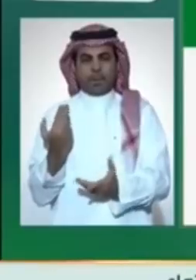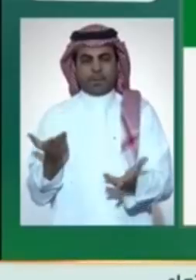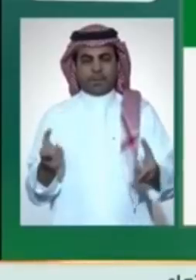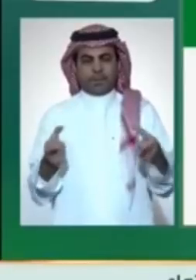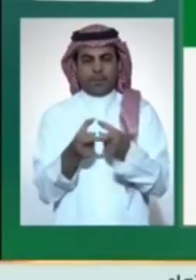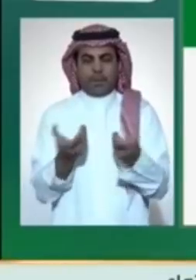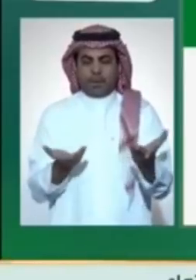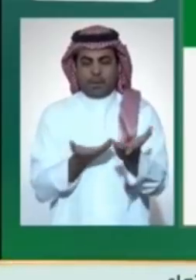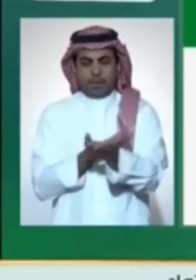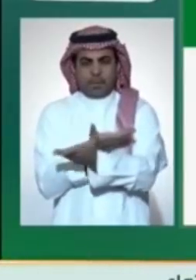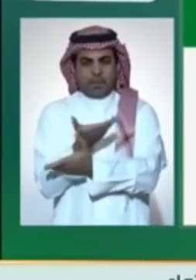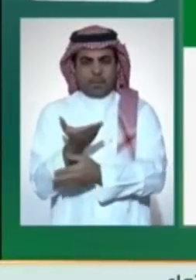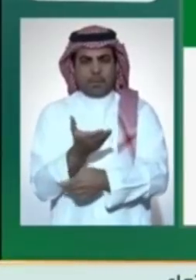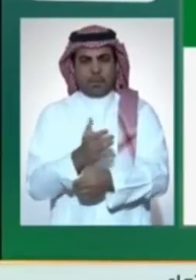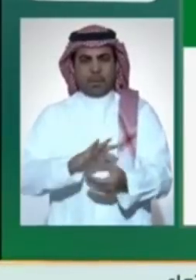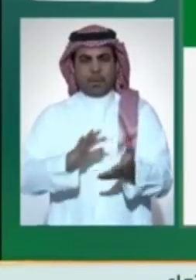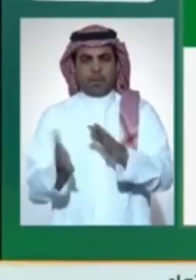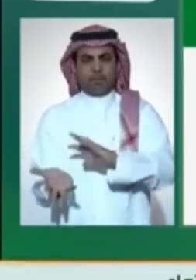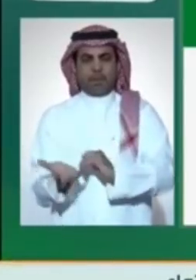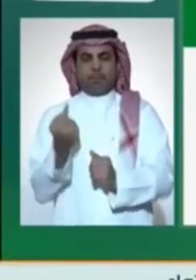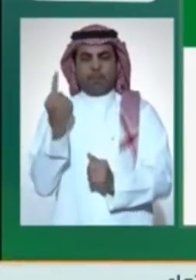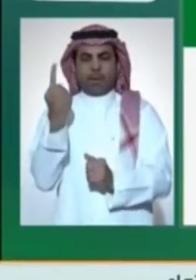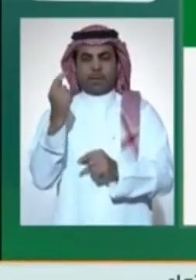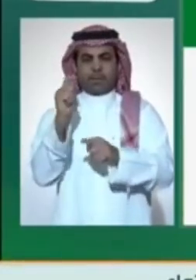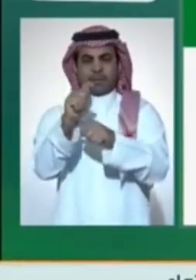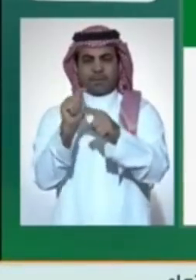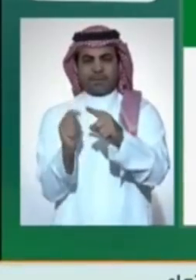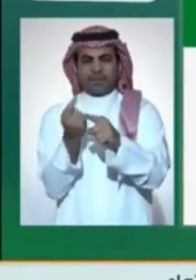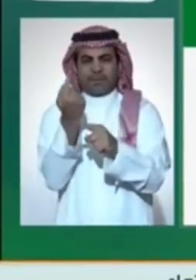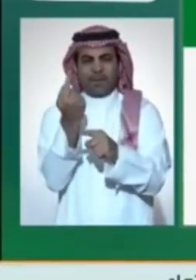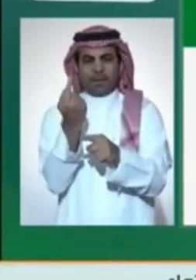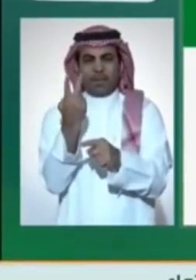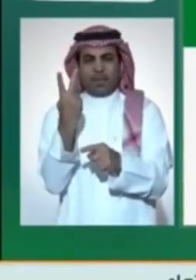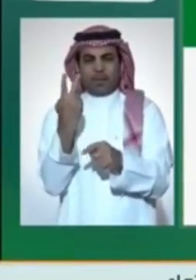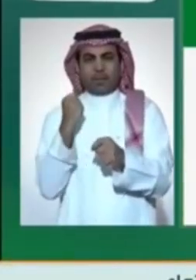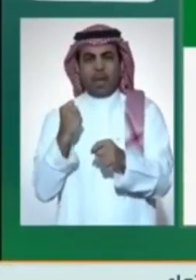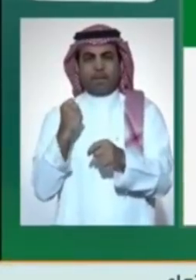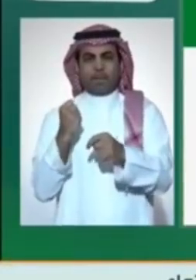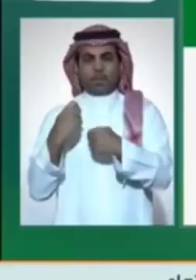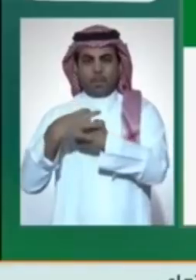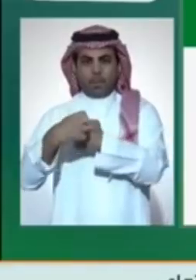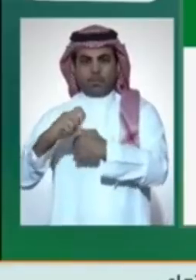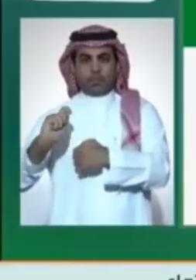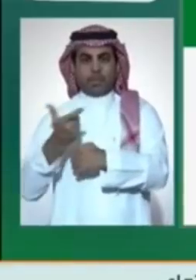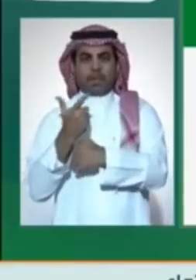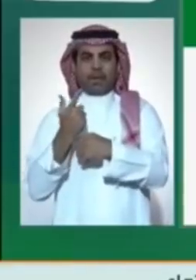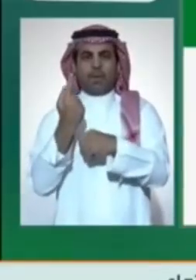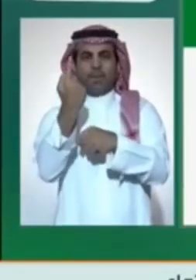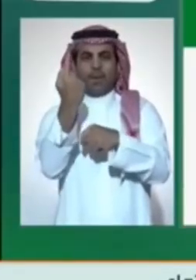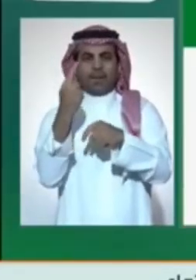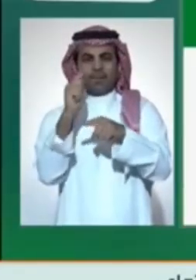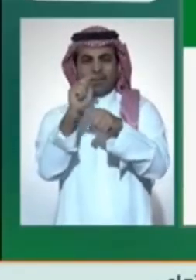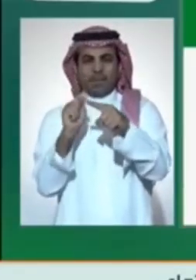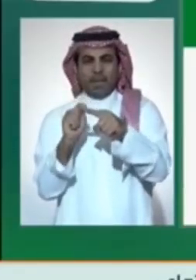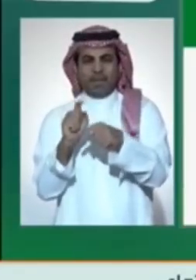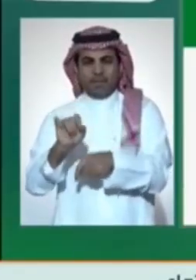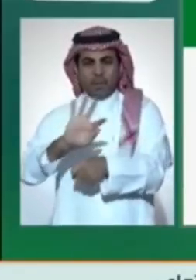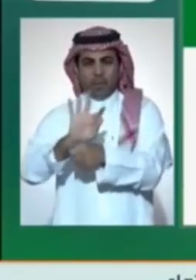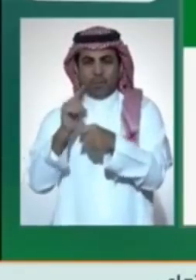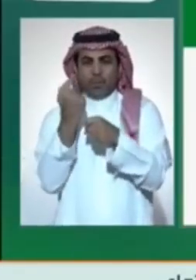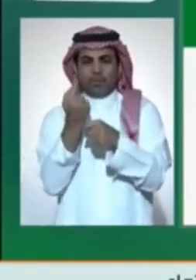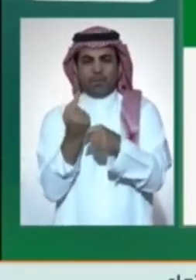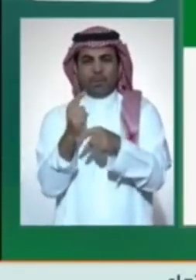مهمة عن الار زيرو وكيف أنه من المؤشرات المهمة لتعطي انطباع عن انعكاس أو سرعة